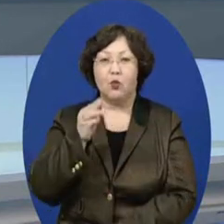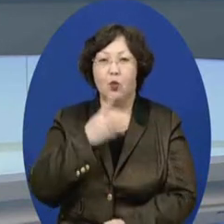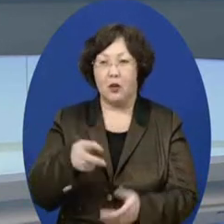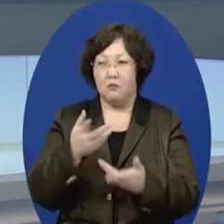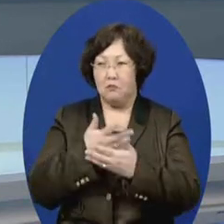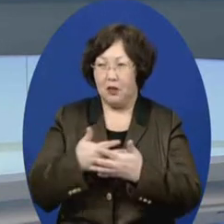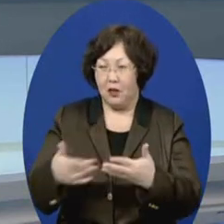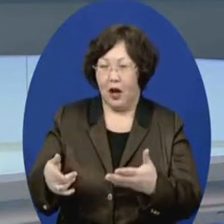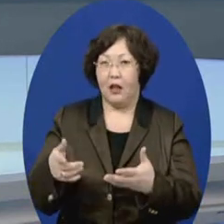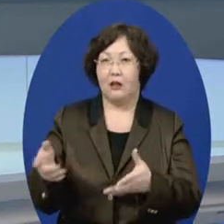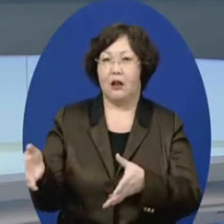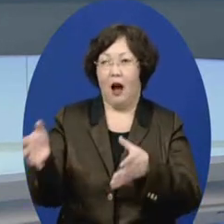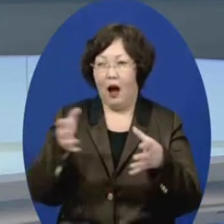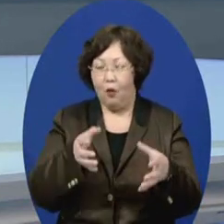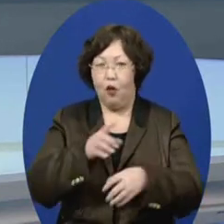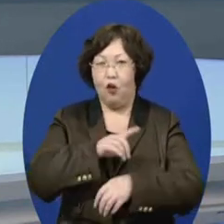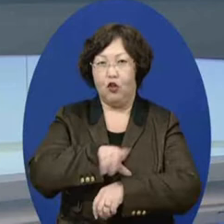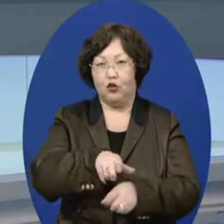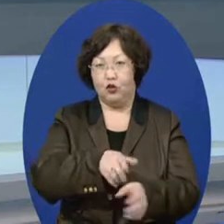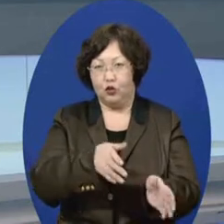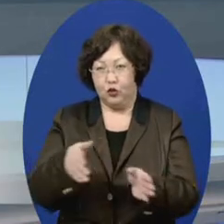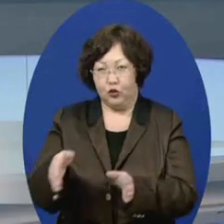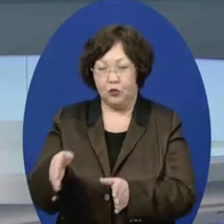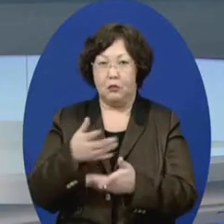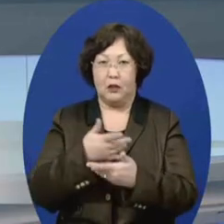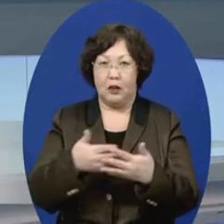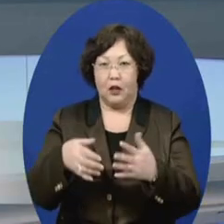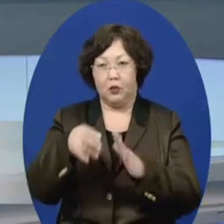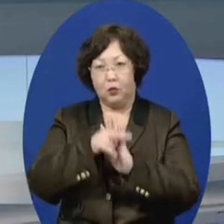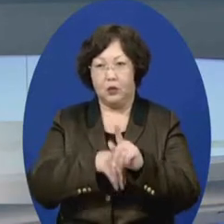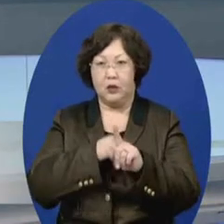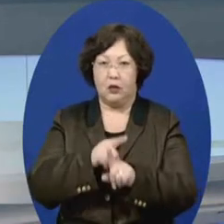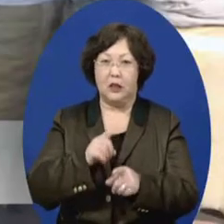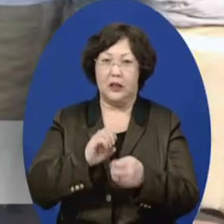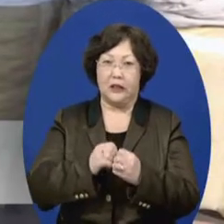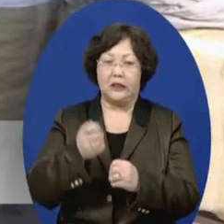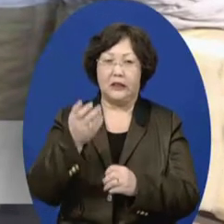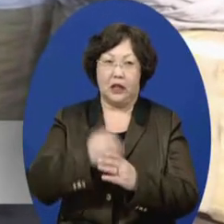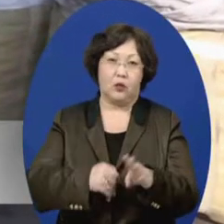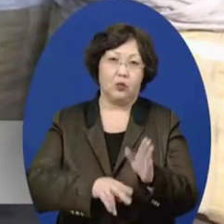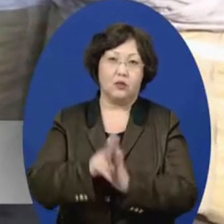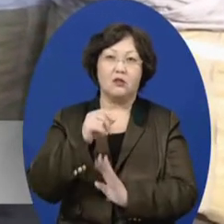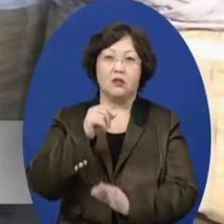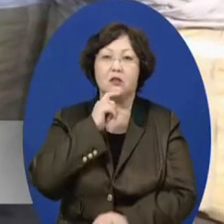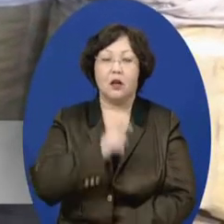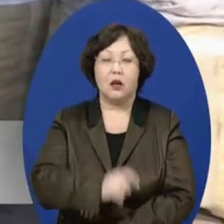үйлдвэрийн технологийн горимд нөлөөлсөн гэх дүгнэлтийг урьдчилсан байдлаар гаргаад байна.